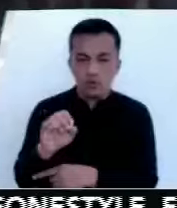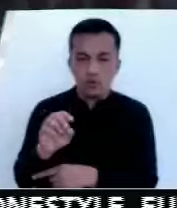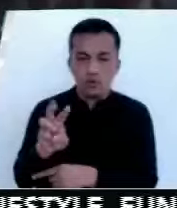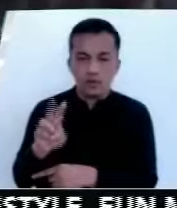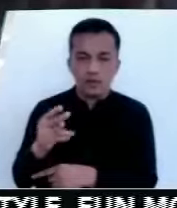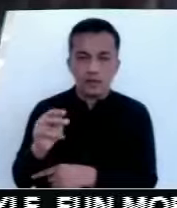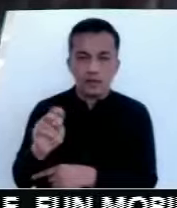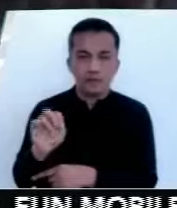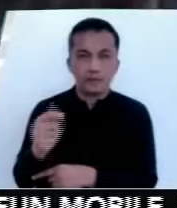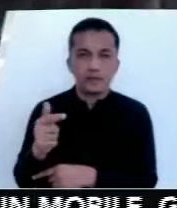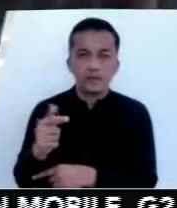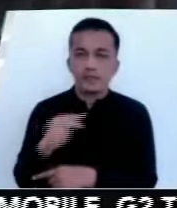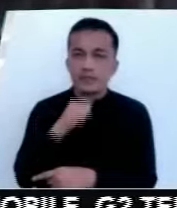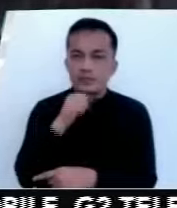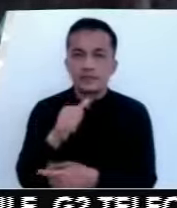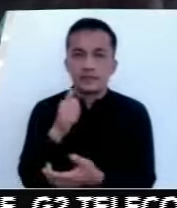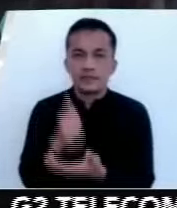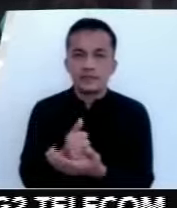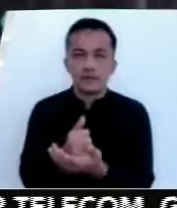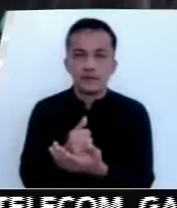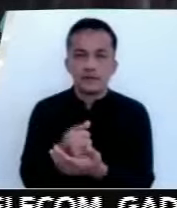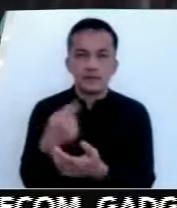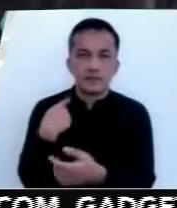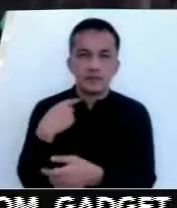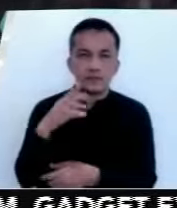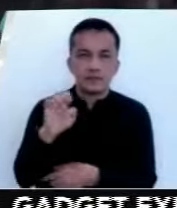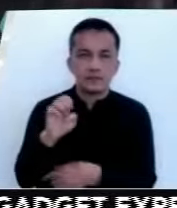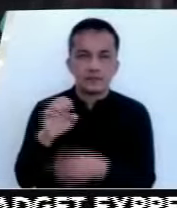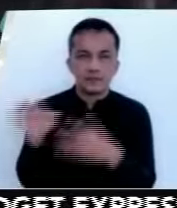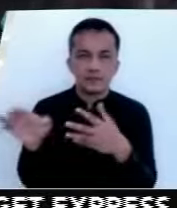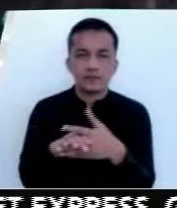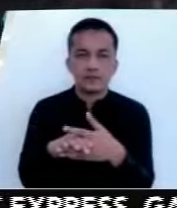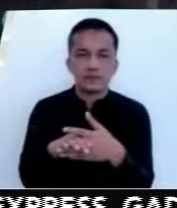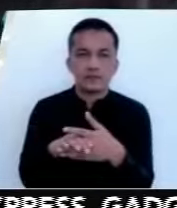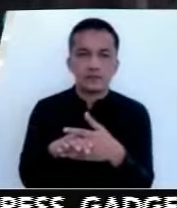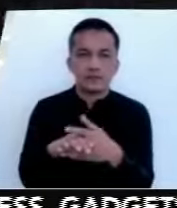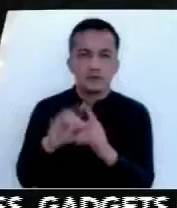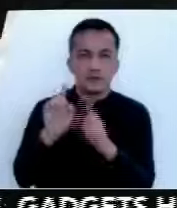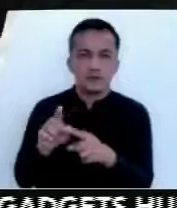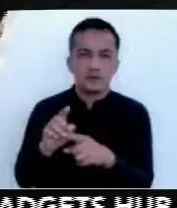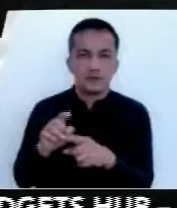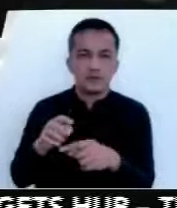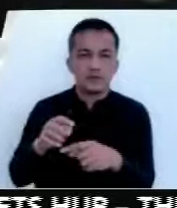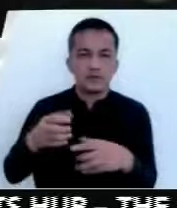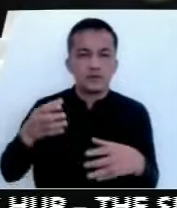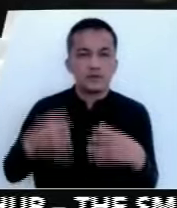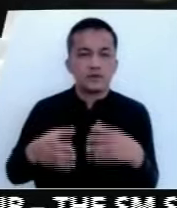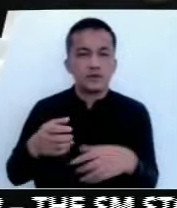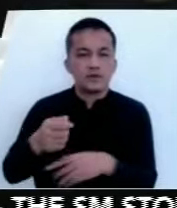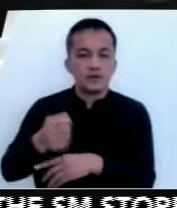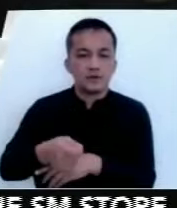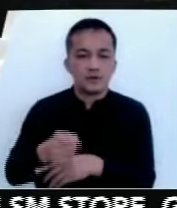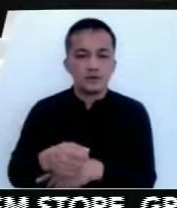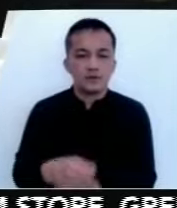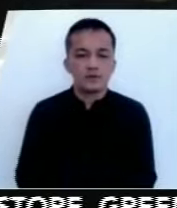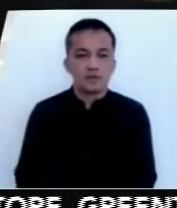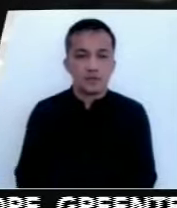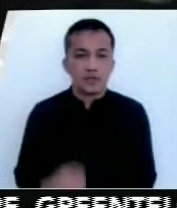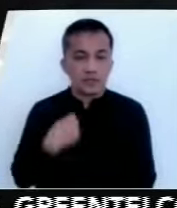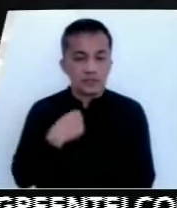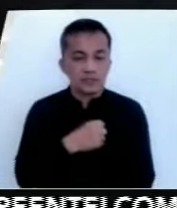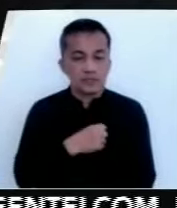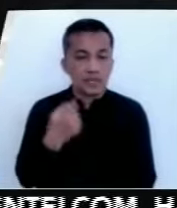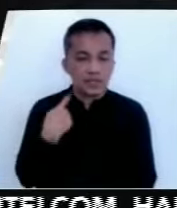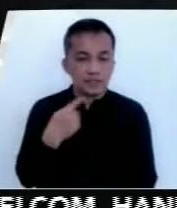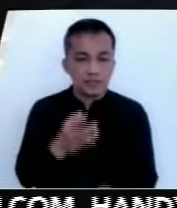um may kaso na po sa aking sinampa sasagutin ko po sa korte po the Senate has a right to know Sino bang kausap